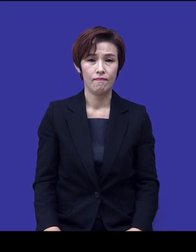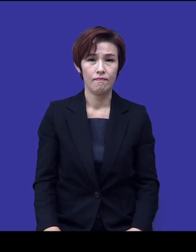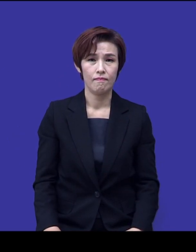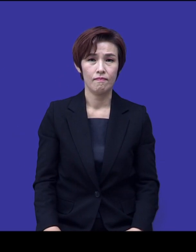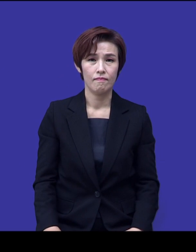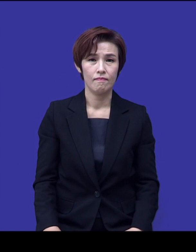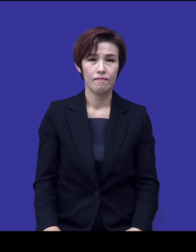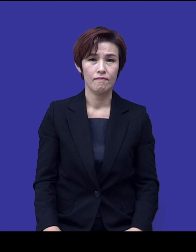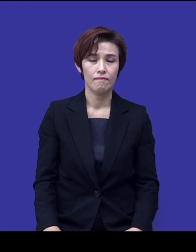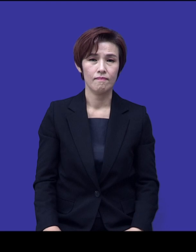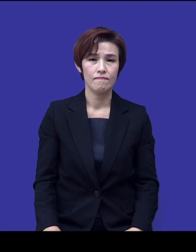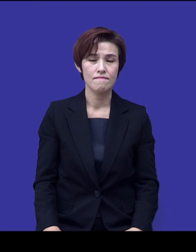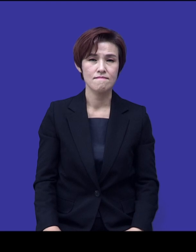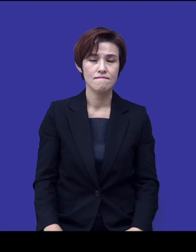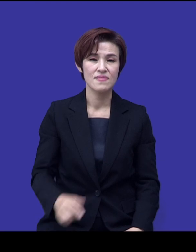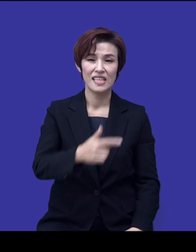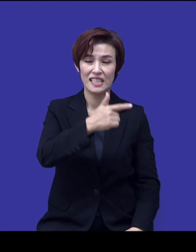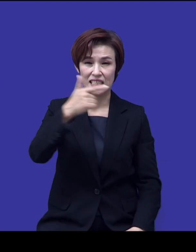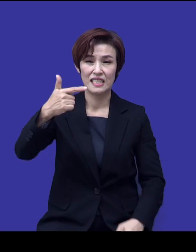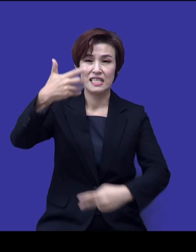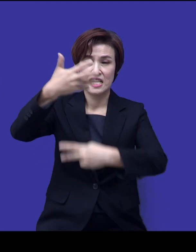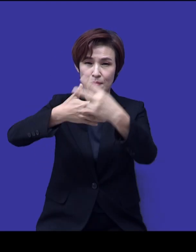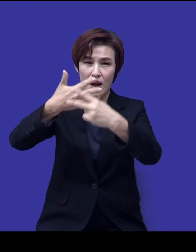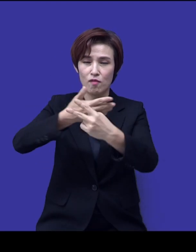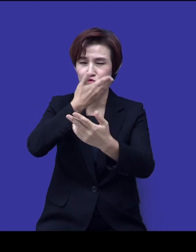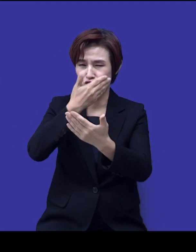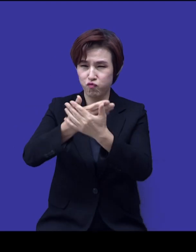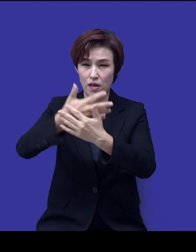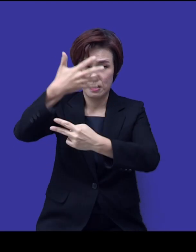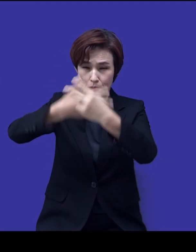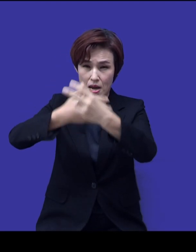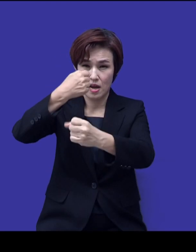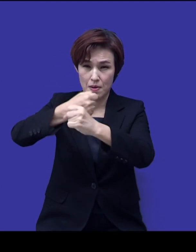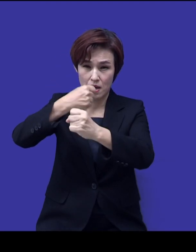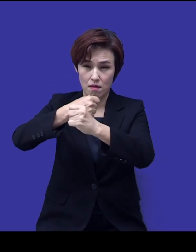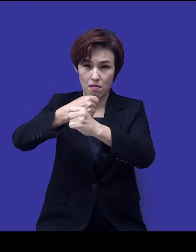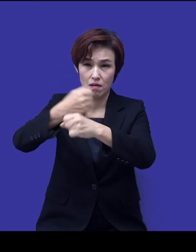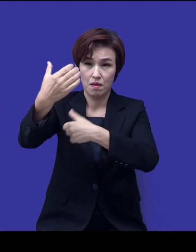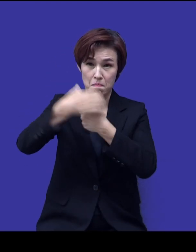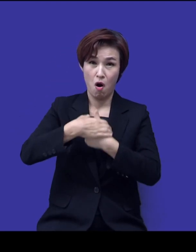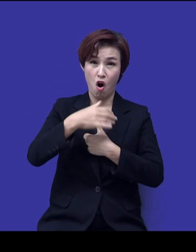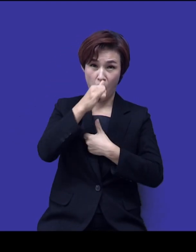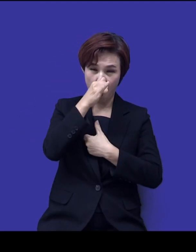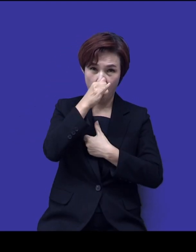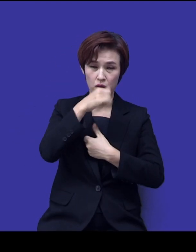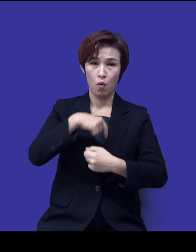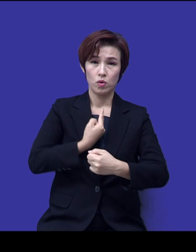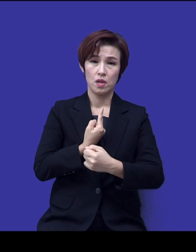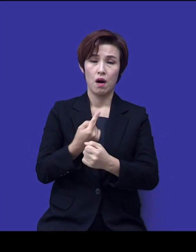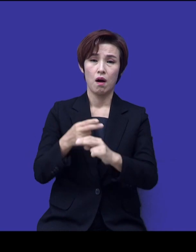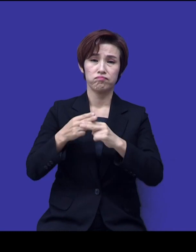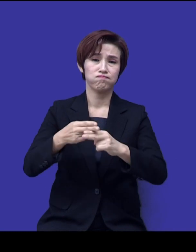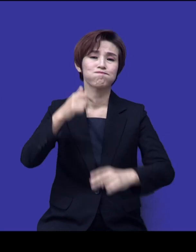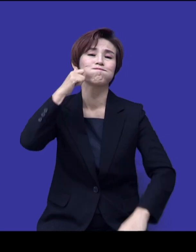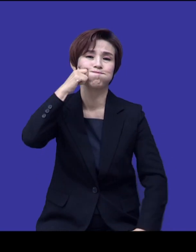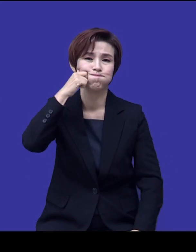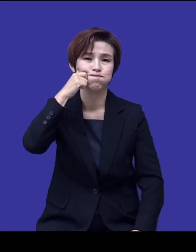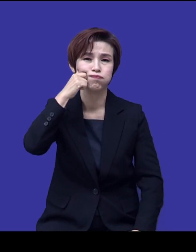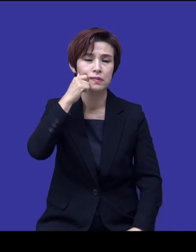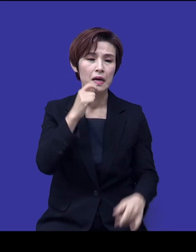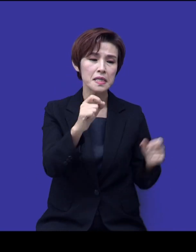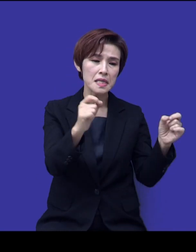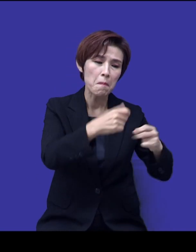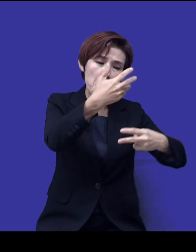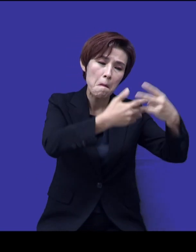주도권이 없거든요. 워낙 크기 때문에, 그건 전 사적으로 해서 주제 정하는 것부터 PD 마음대로 못 하거든요. 근데